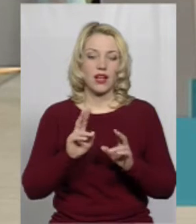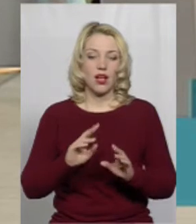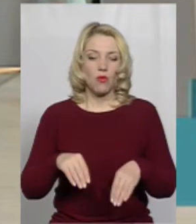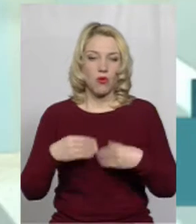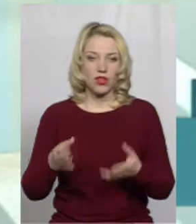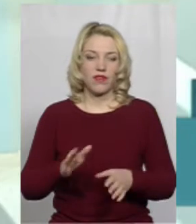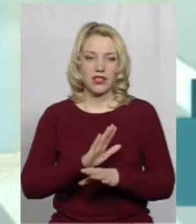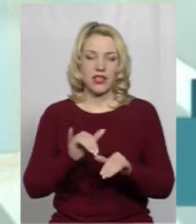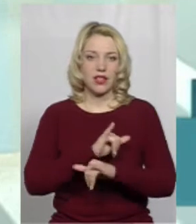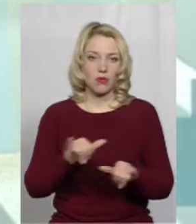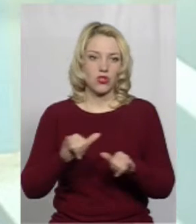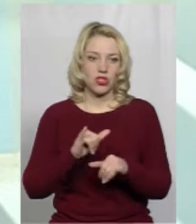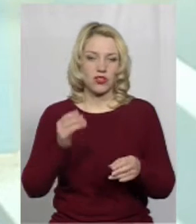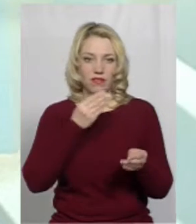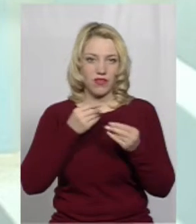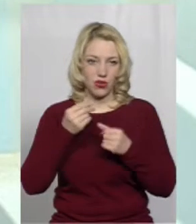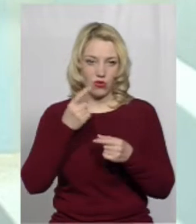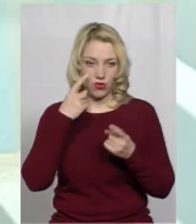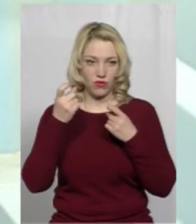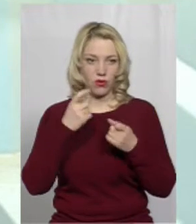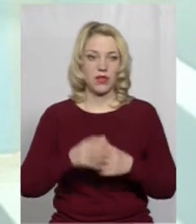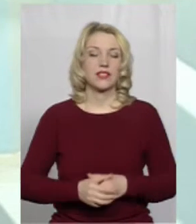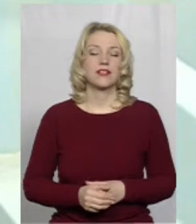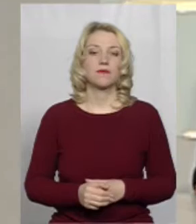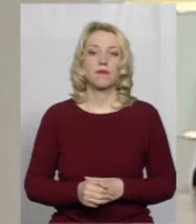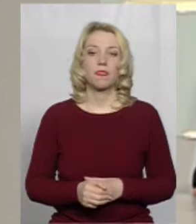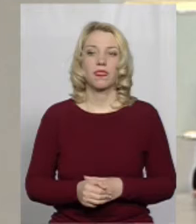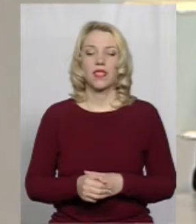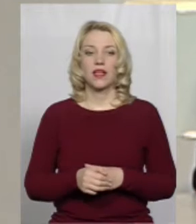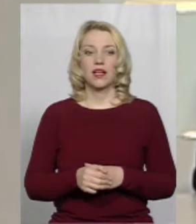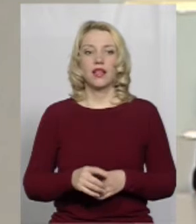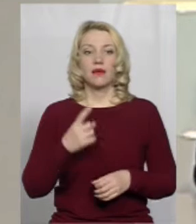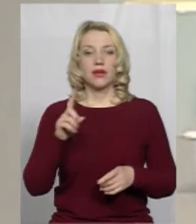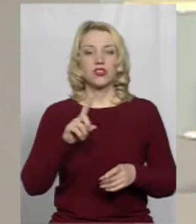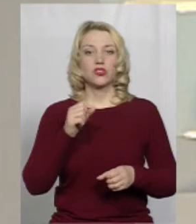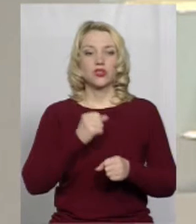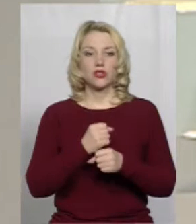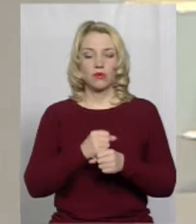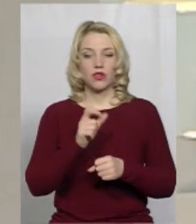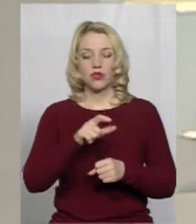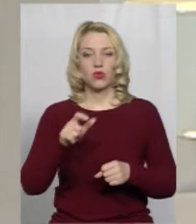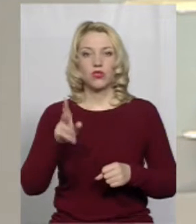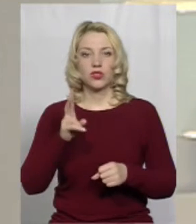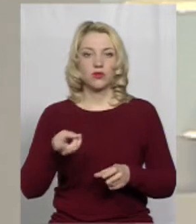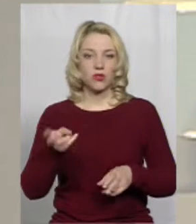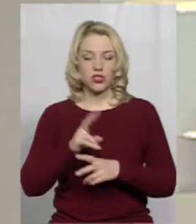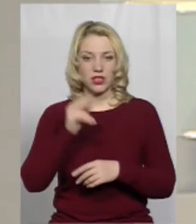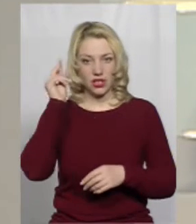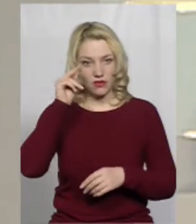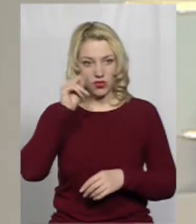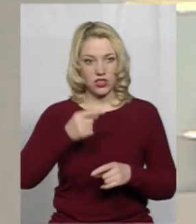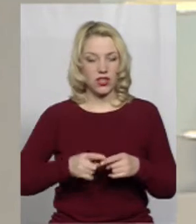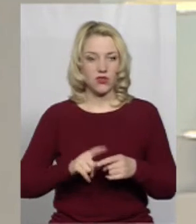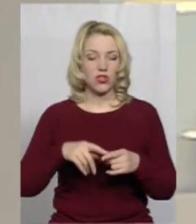не поширювати фейкову і неправдиву інформацію. Ну, вже перший крок зроблено. Люди, які прийшли на навчання,